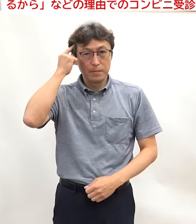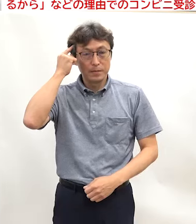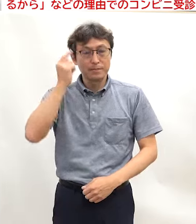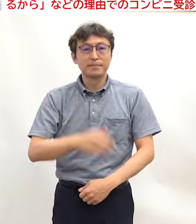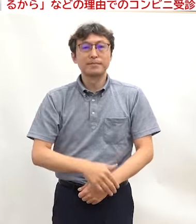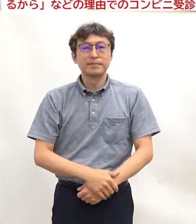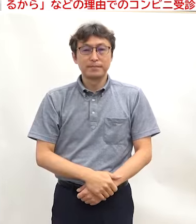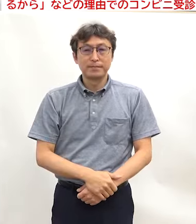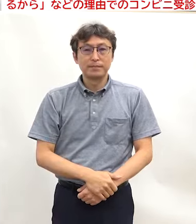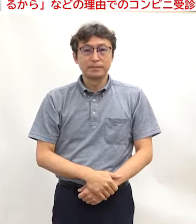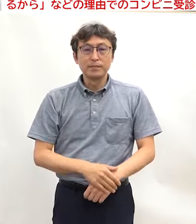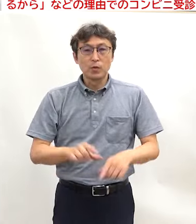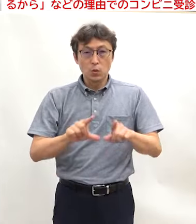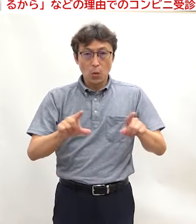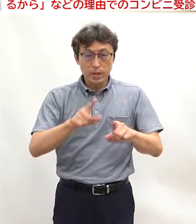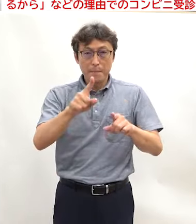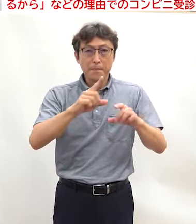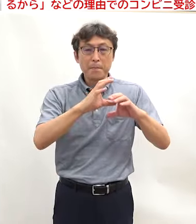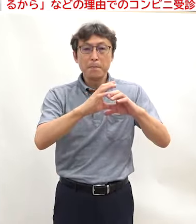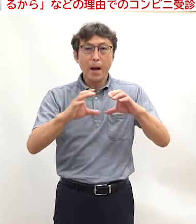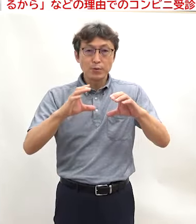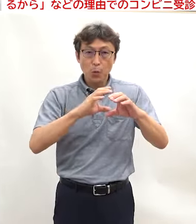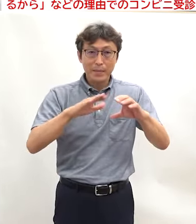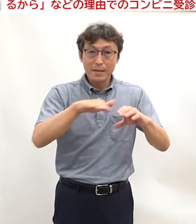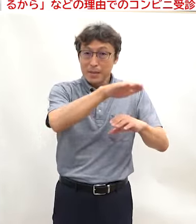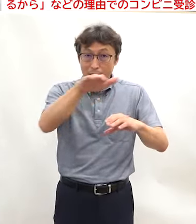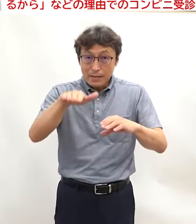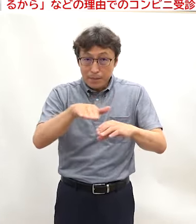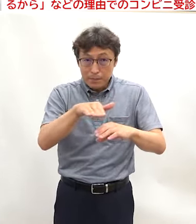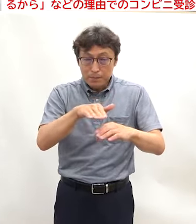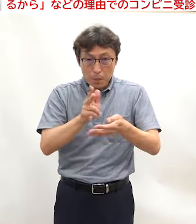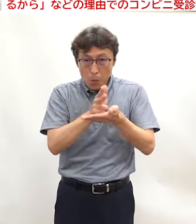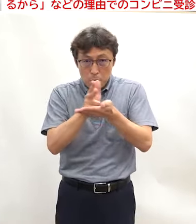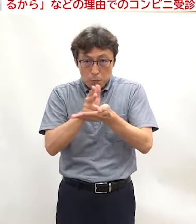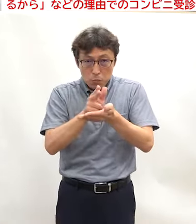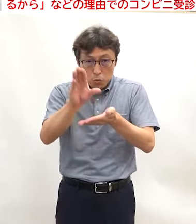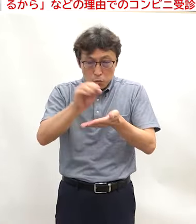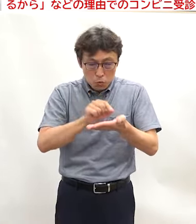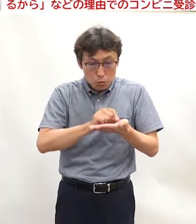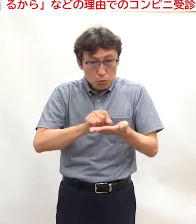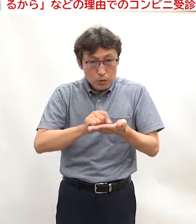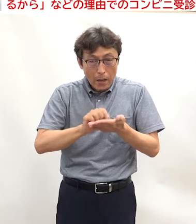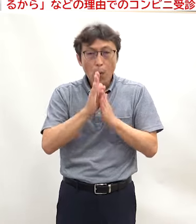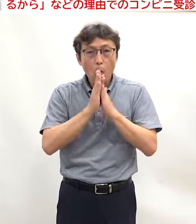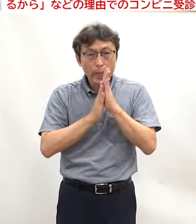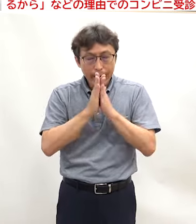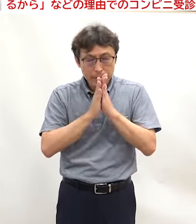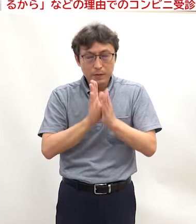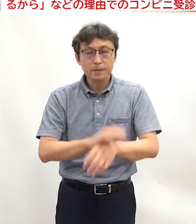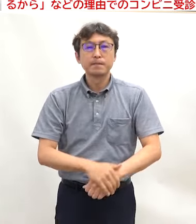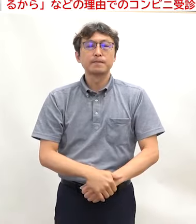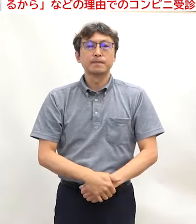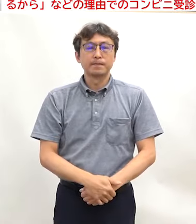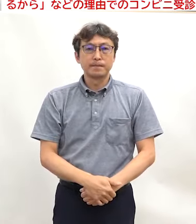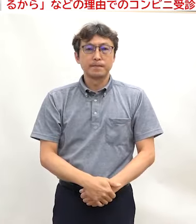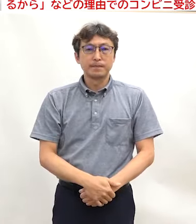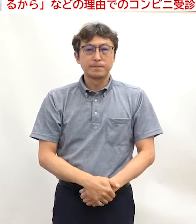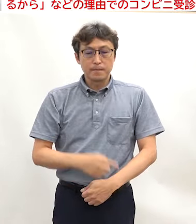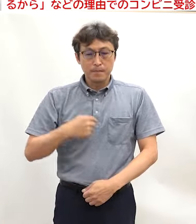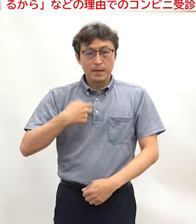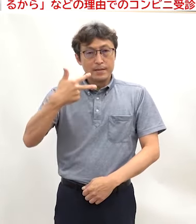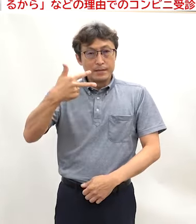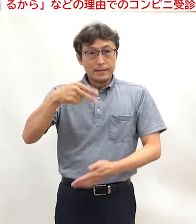あ、取材等もお受けいたしますので、ぜひおいでいただければと思います。で、なおですね、我々としても